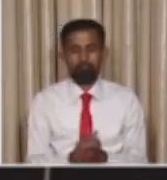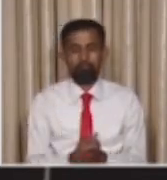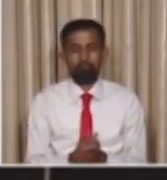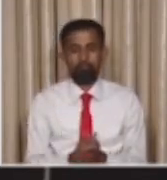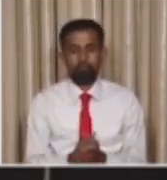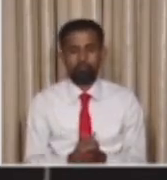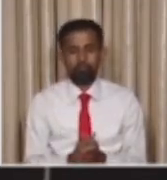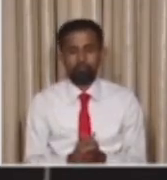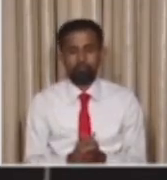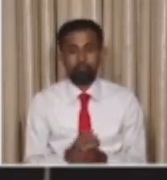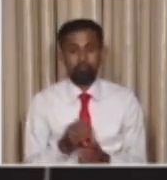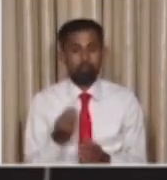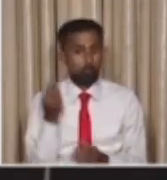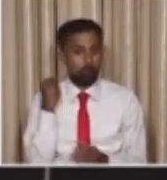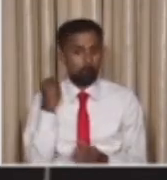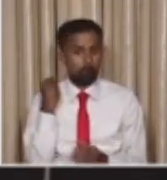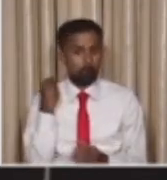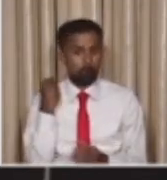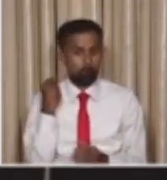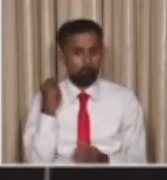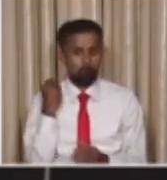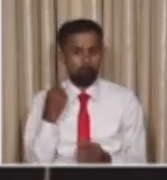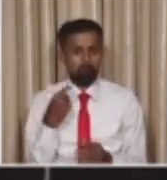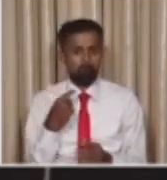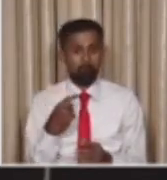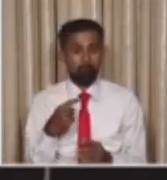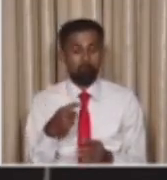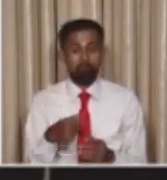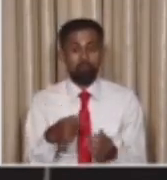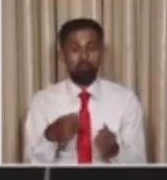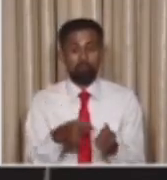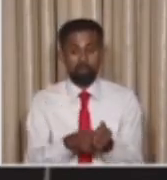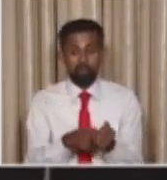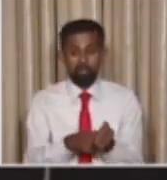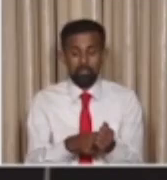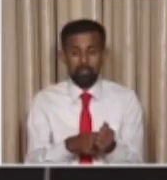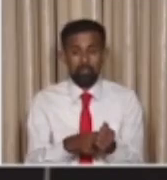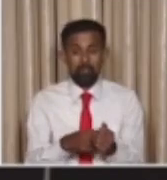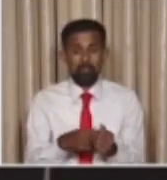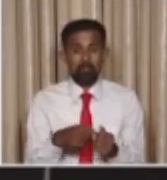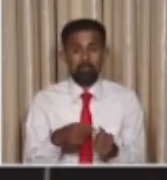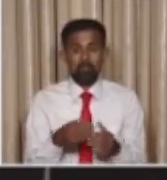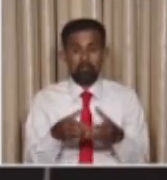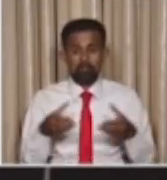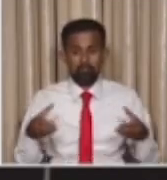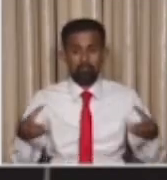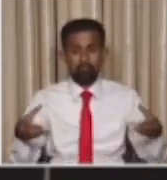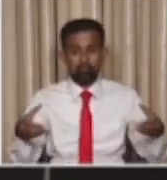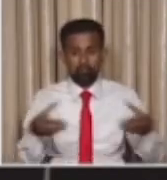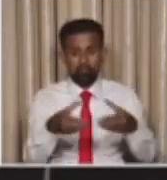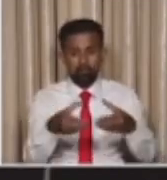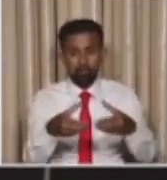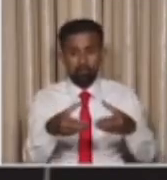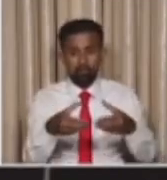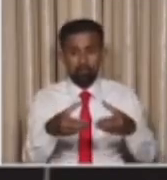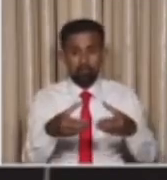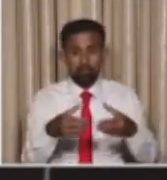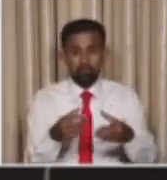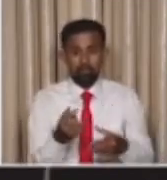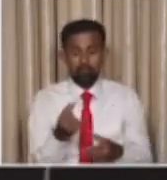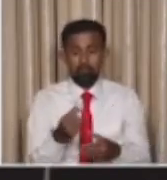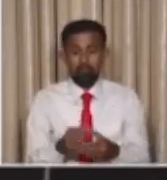සභාපතිතුමනි. මේ ළඟදි ගෙනාපු කැතීට වලට පාවිච්චි කරන, එහෙම නැත්නම් ඩයාලසිස් මැෂින්ස් වලට පාවිච්චි කරන මිනි කැප්